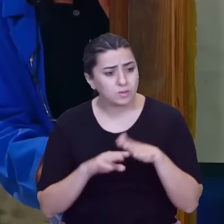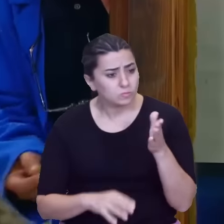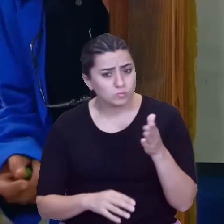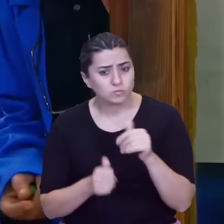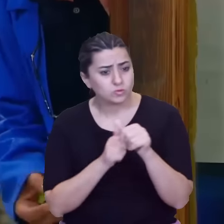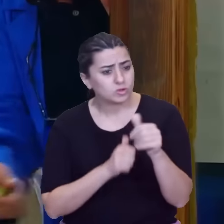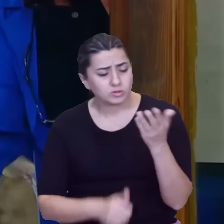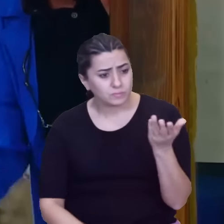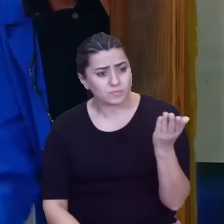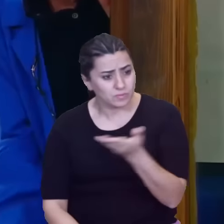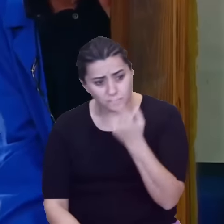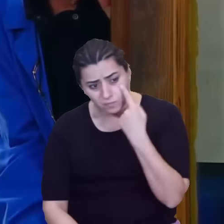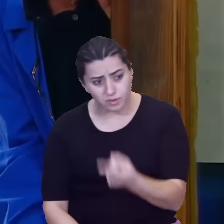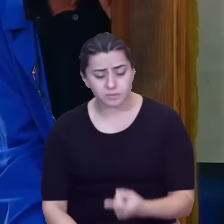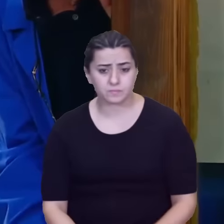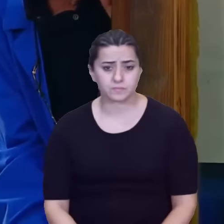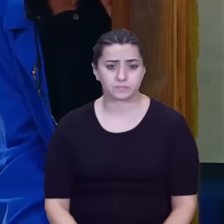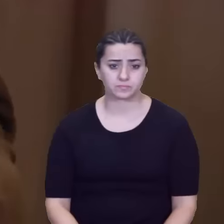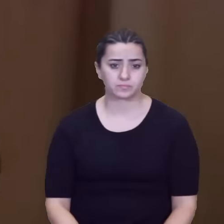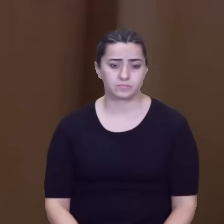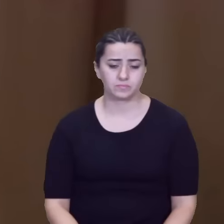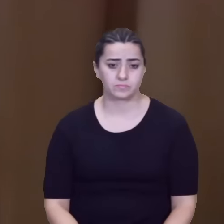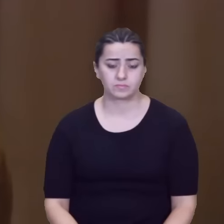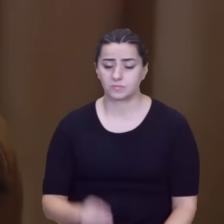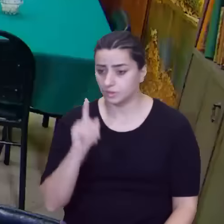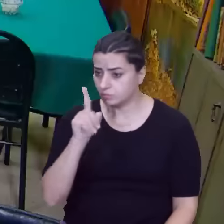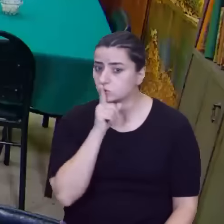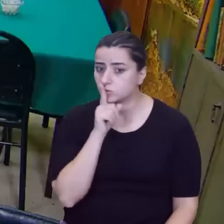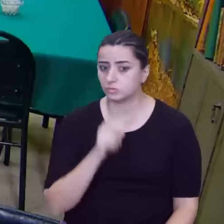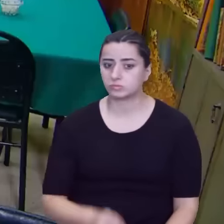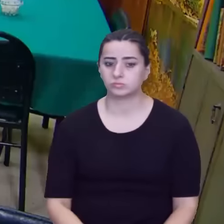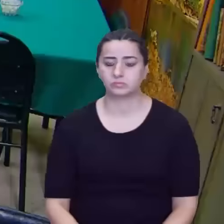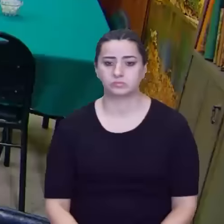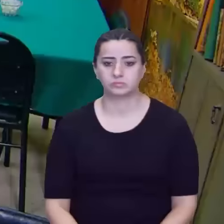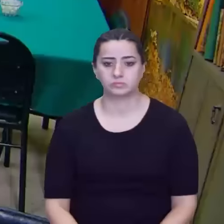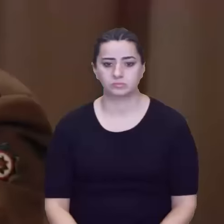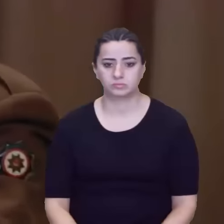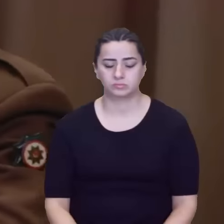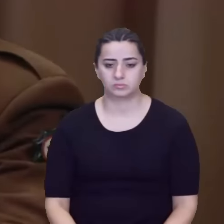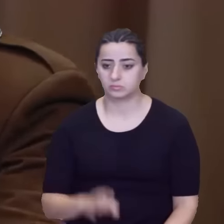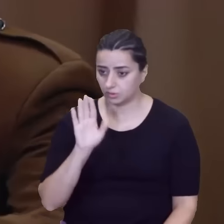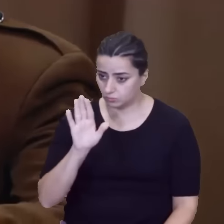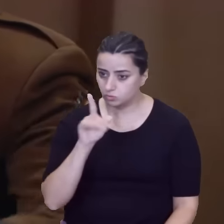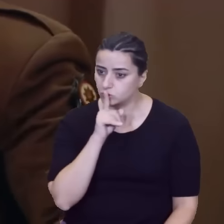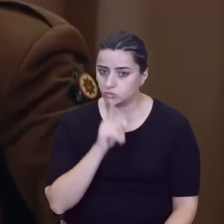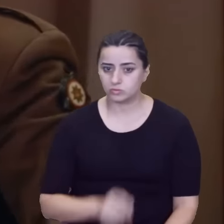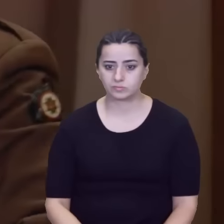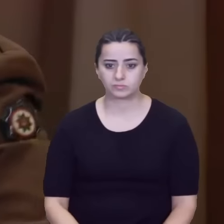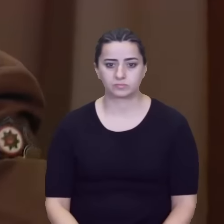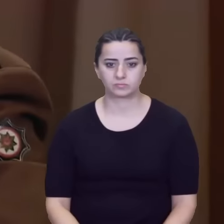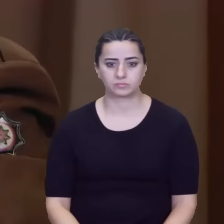Allah aşkına, uzaktan uzaktan? Gidip baksana şuna ya. Hadi abi hadi. Ya bir dakika, bir susun. Bekir hadi. Tamam,